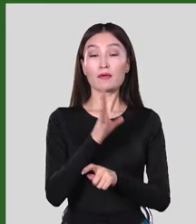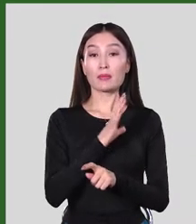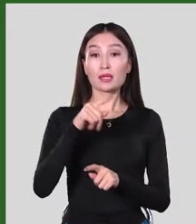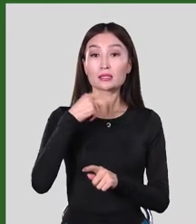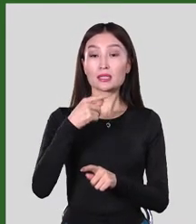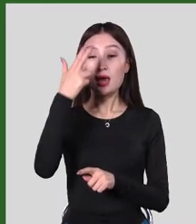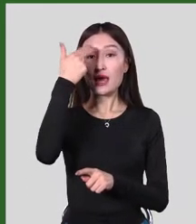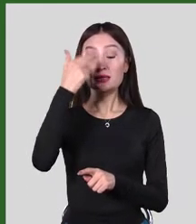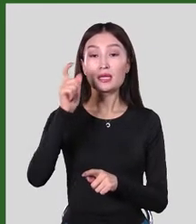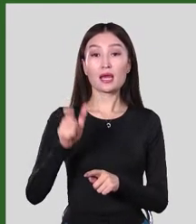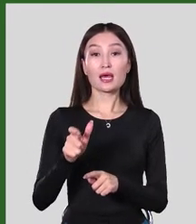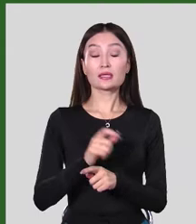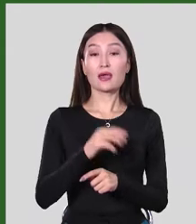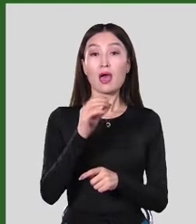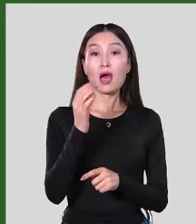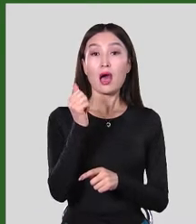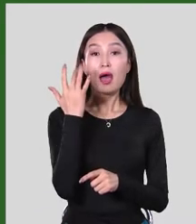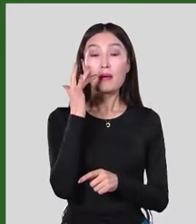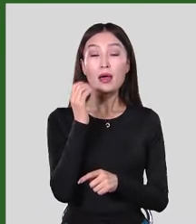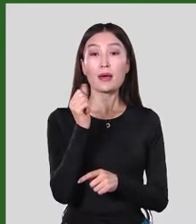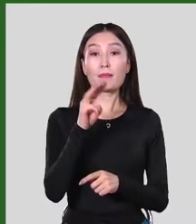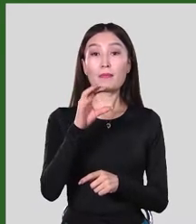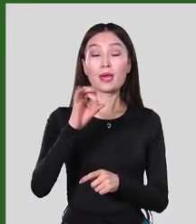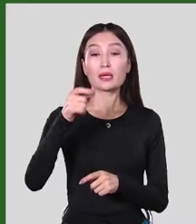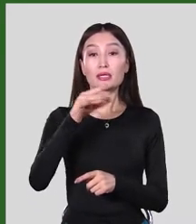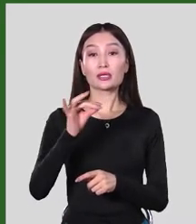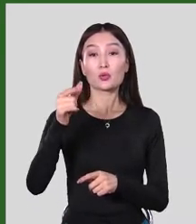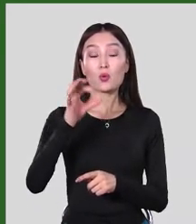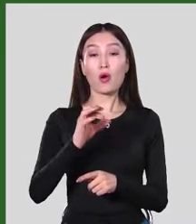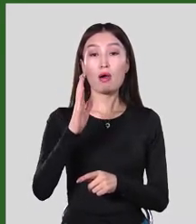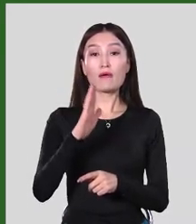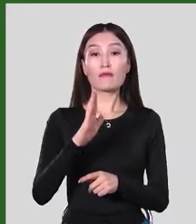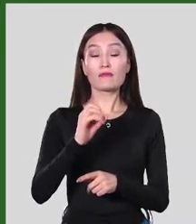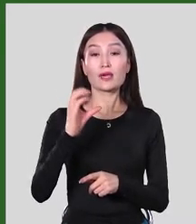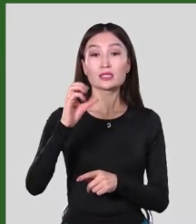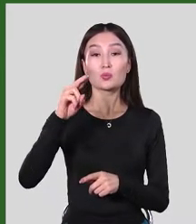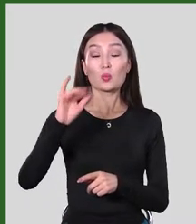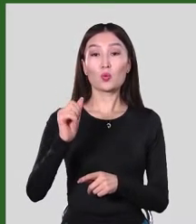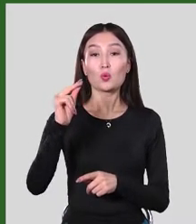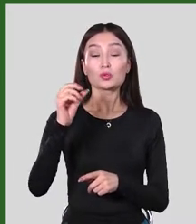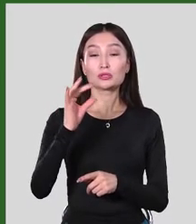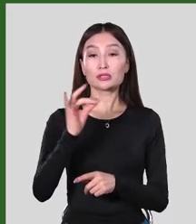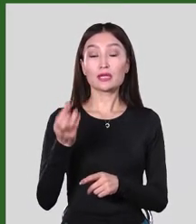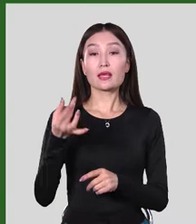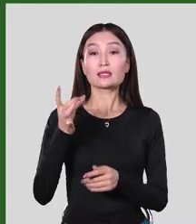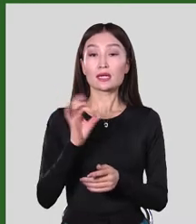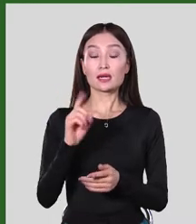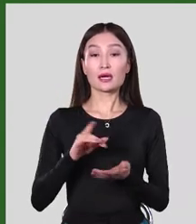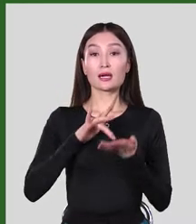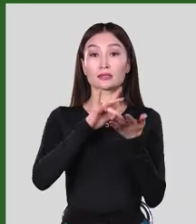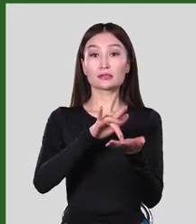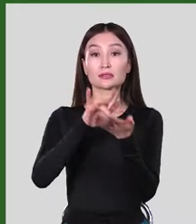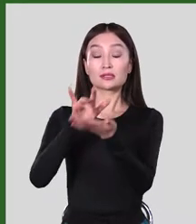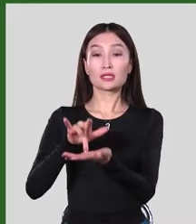итальянцем Америго Веспуччи. Америго участвовал в нескольких плаваниях к берегам этих земель и составил